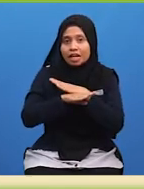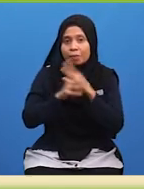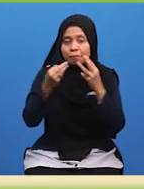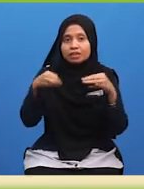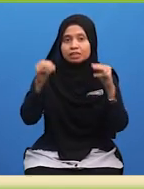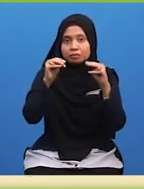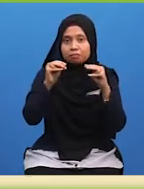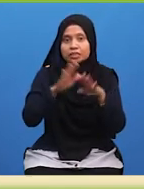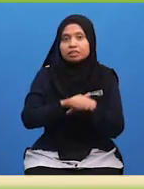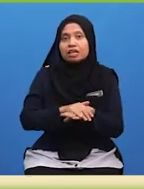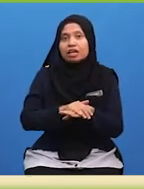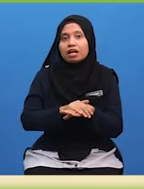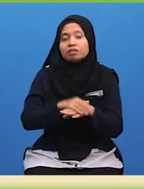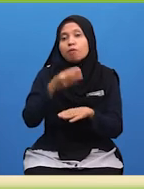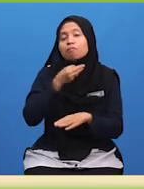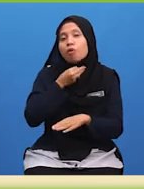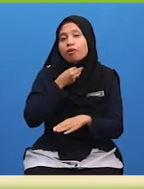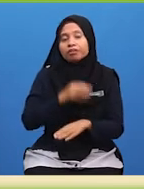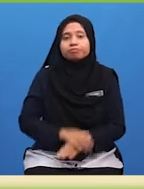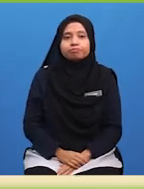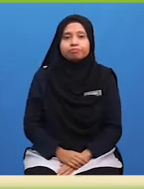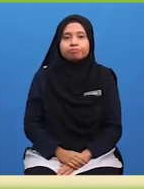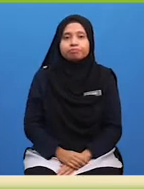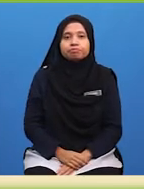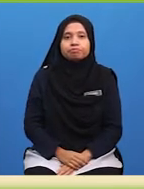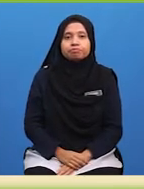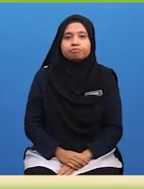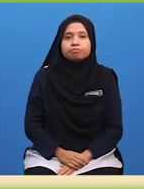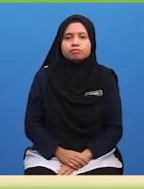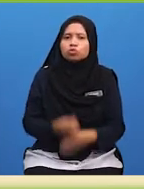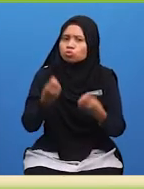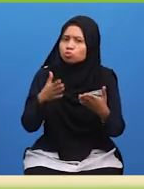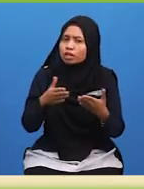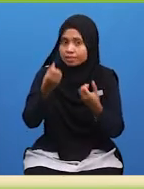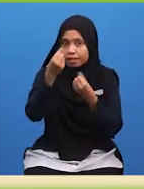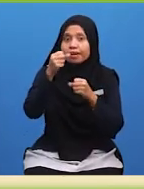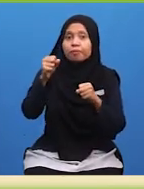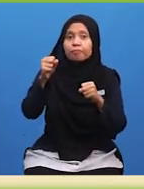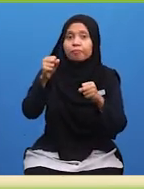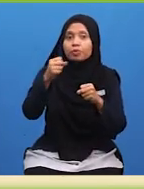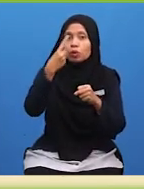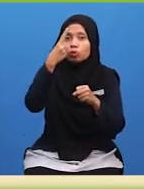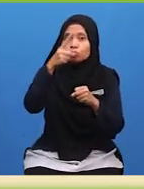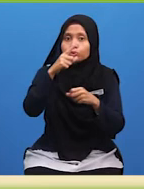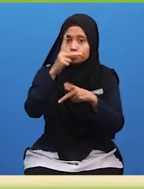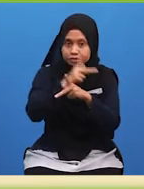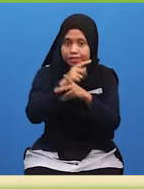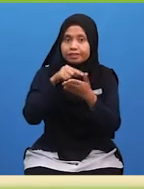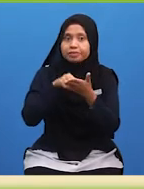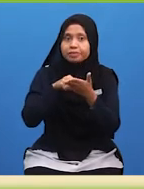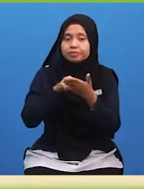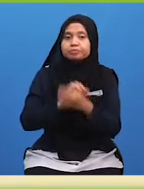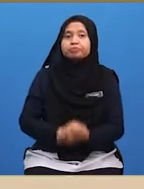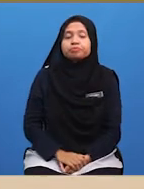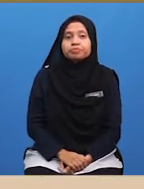pelajaran pendidikan moral. Baiklah, sudahkah murid-murid bersedia untuk sesi pembelajaran pada